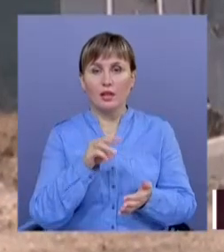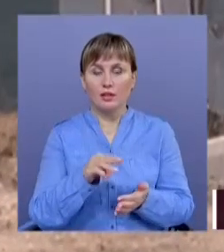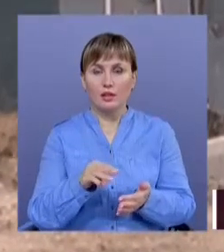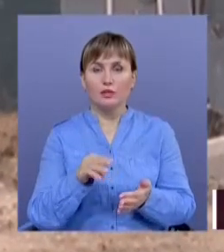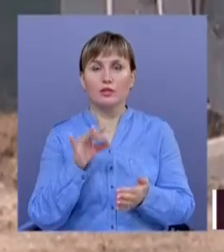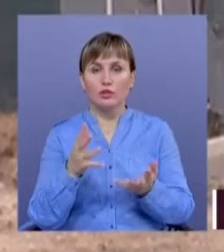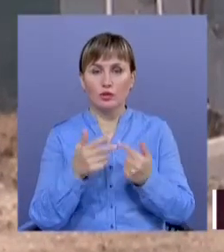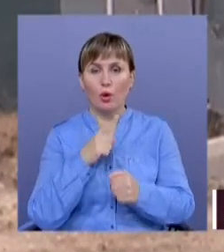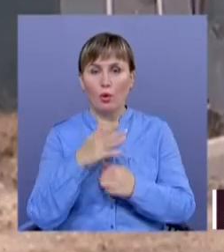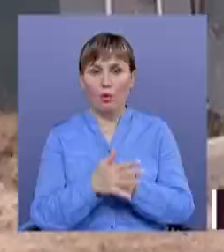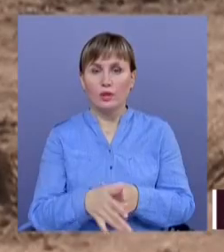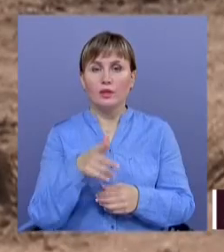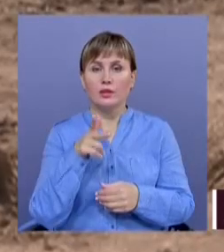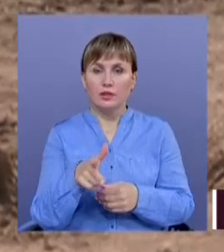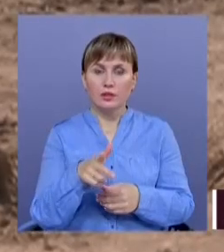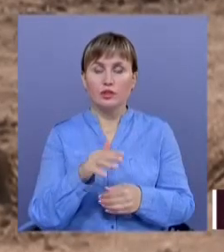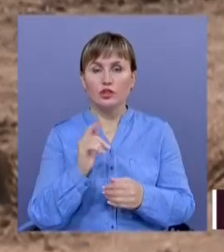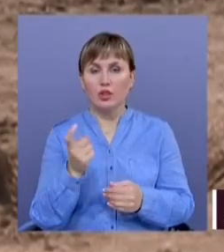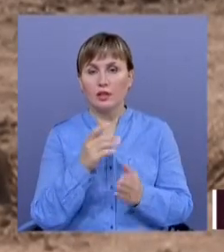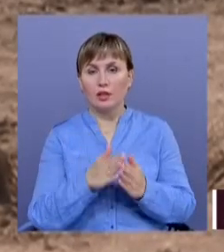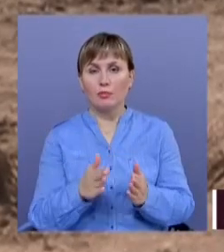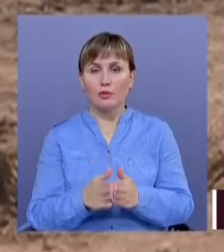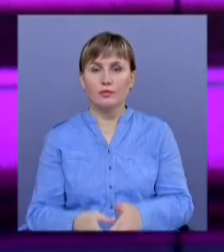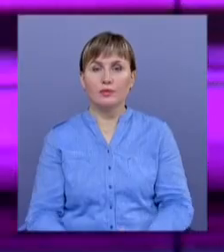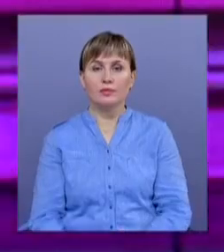кстати, насчитывается около 3000 частных домов.